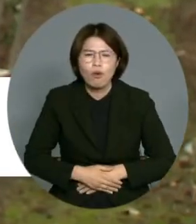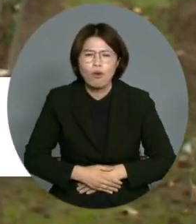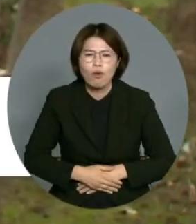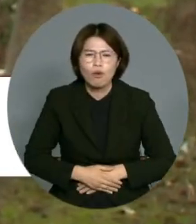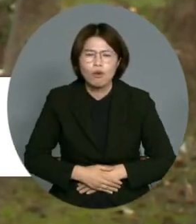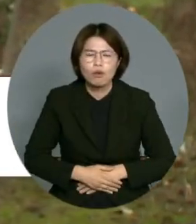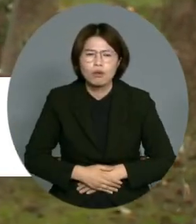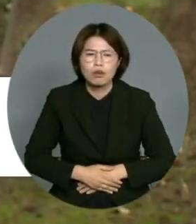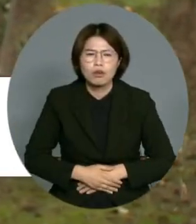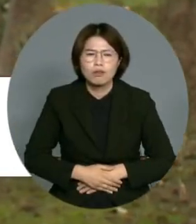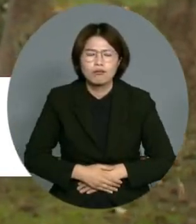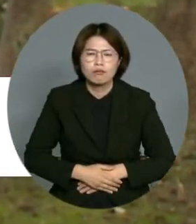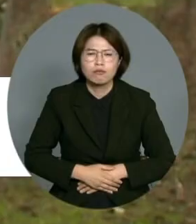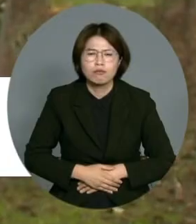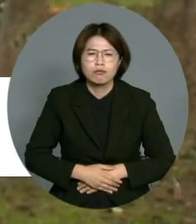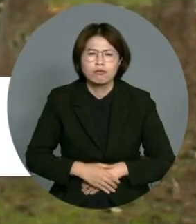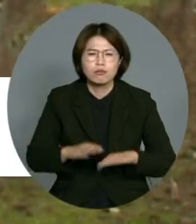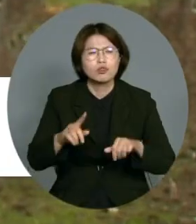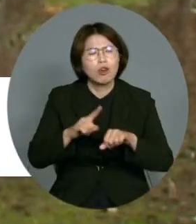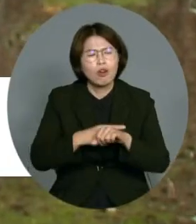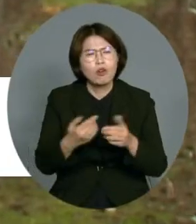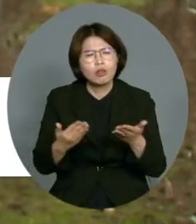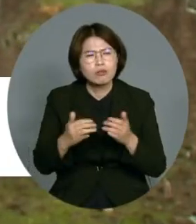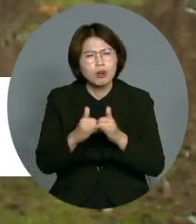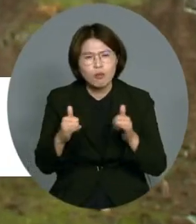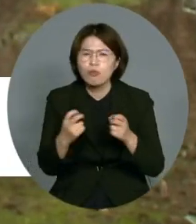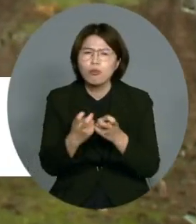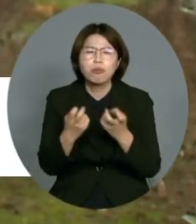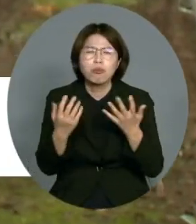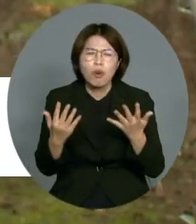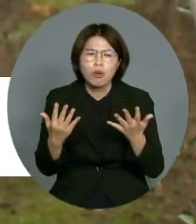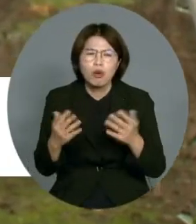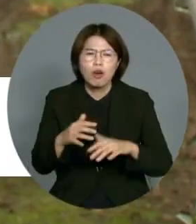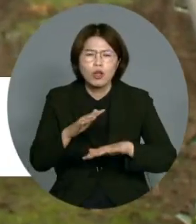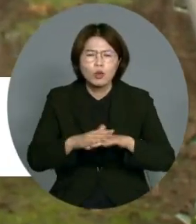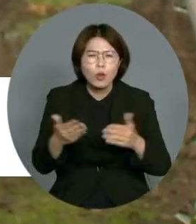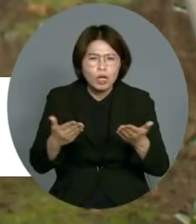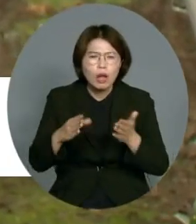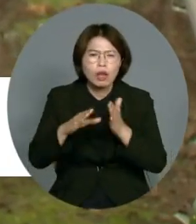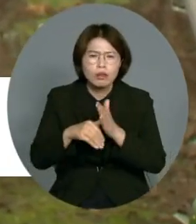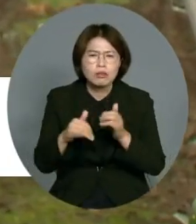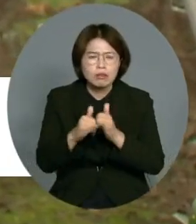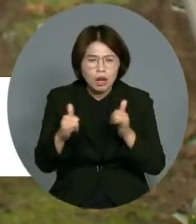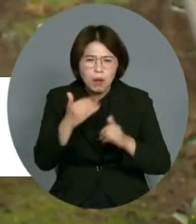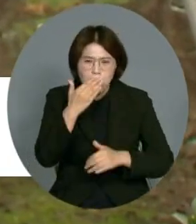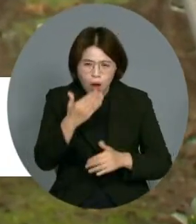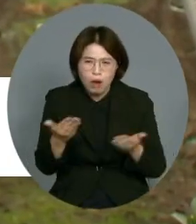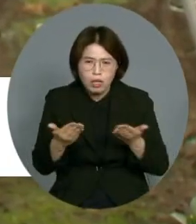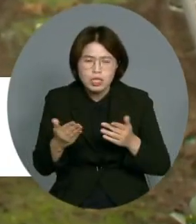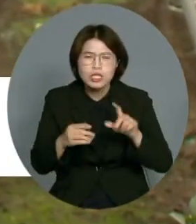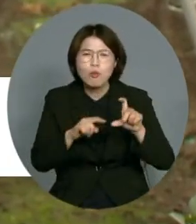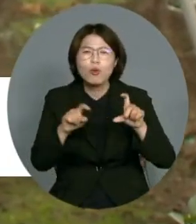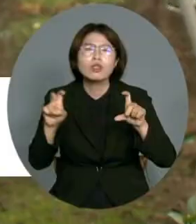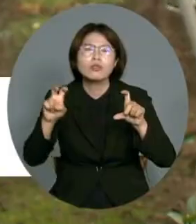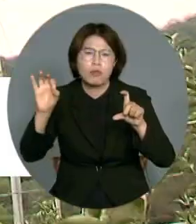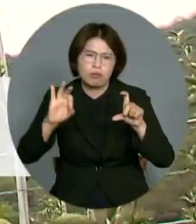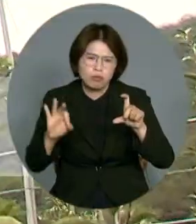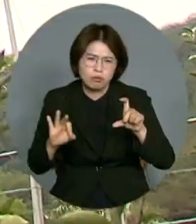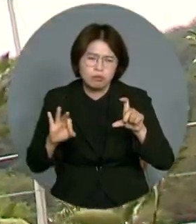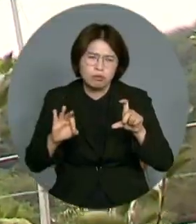우리가 사람이 할 수, 실질적으로 농사 지으면 우리가 사람이 할수 있는 거는 15% 20%예요. 나머지는 전부